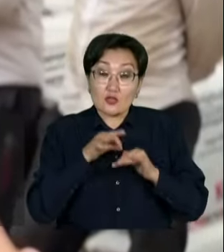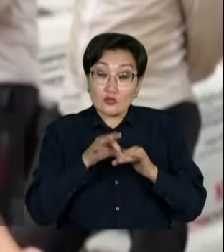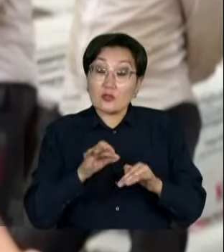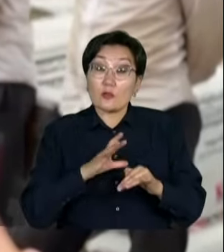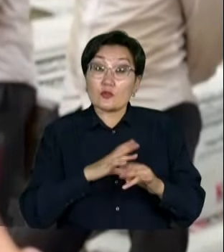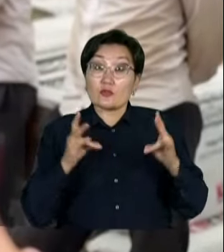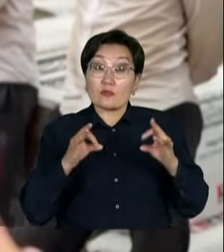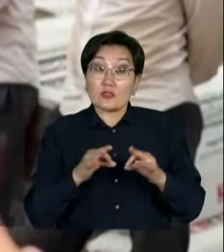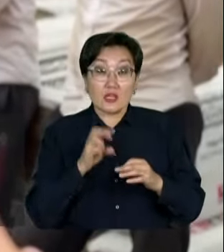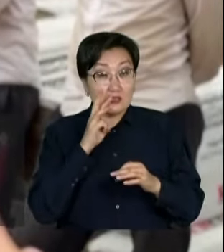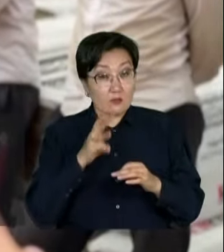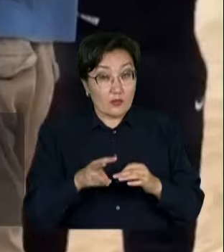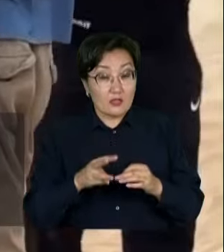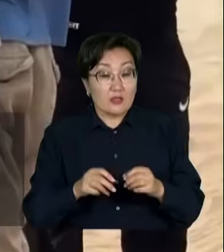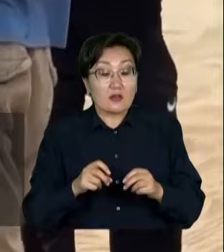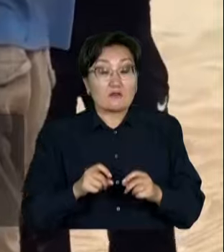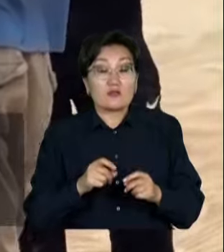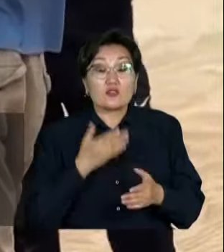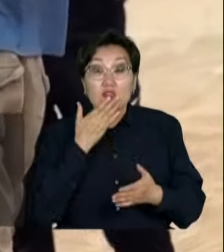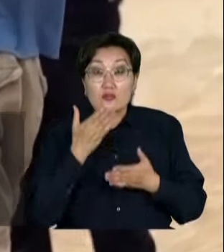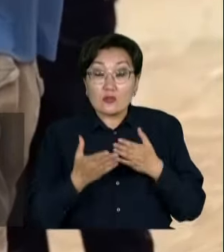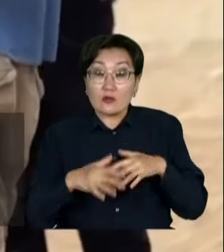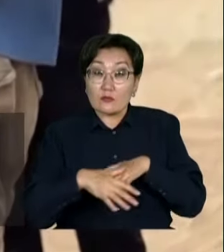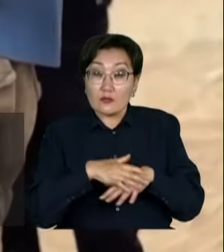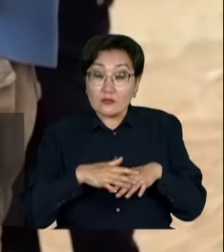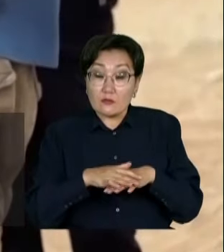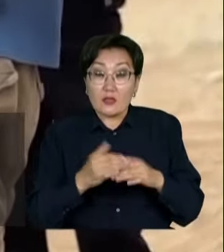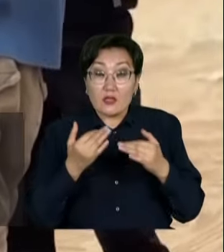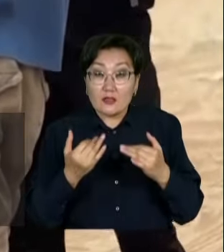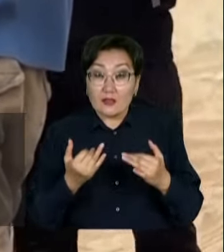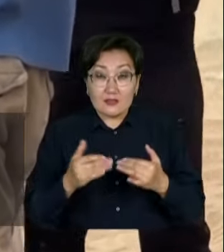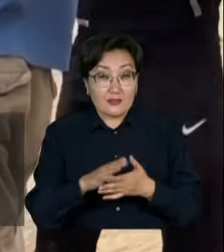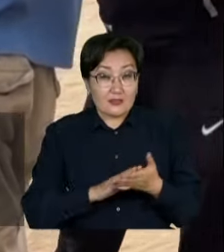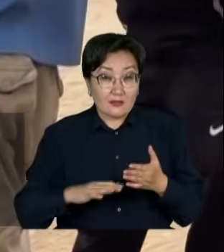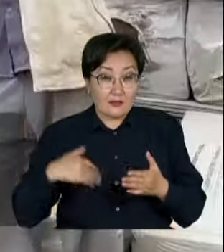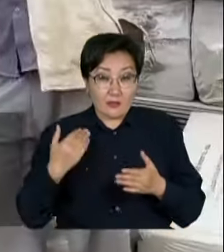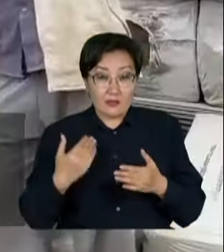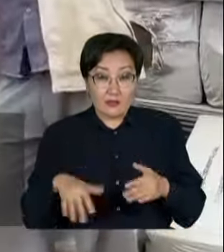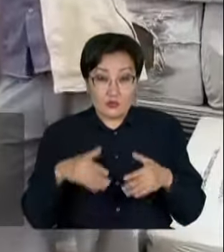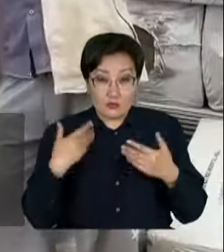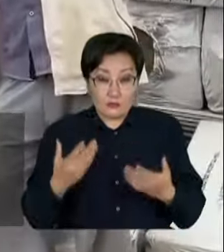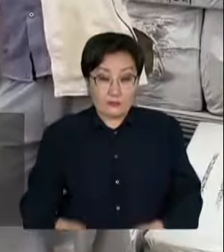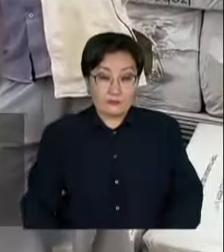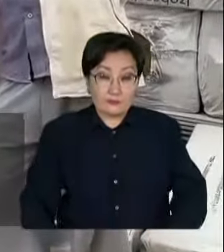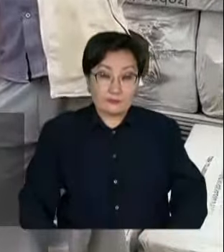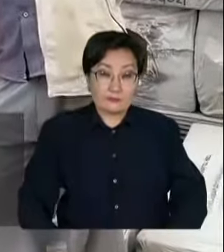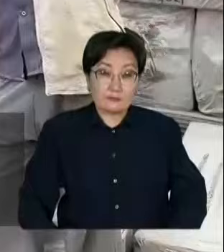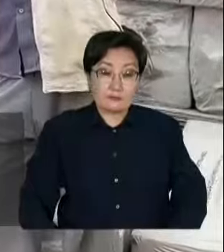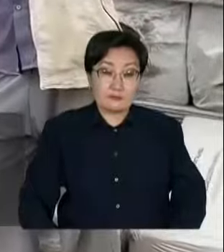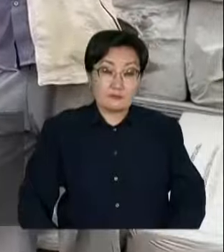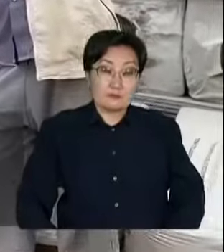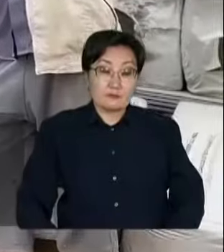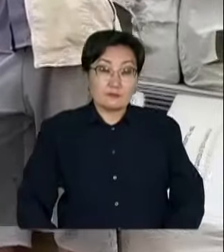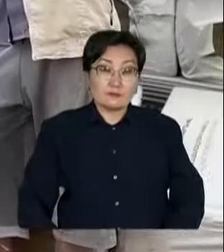еді. Алайда жалақысын даулаған жұртқа әзірге бұдан келіп кетер пайда болмаған сыңайлы. Әзірге Күмбасова,